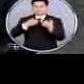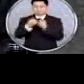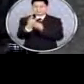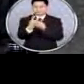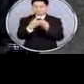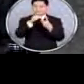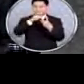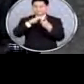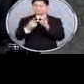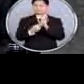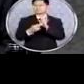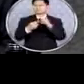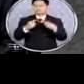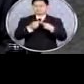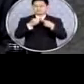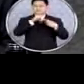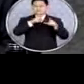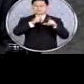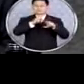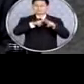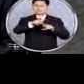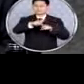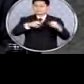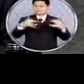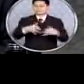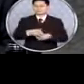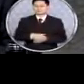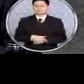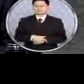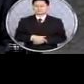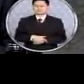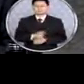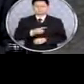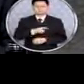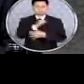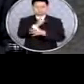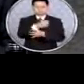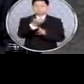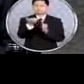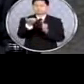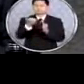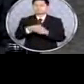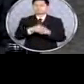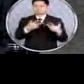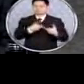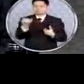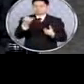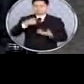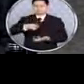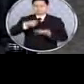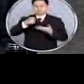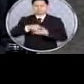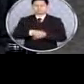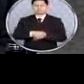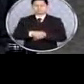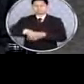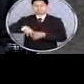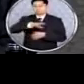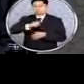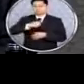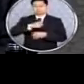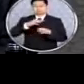提，一方面是公共政策的问题，我特别很赞成刚刚这个蔡主席所提的所有这